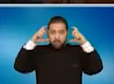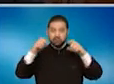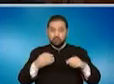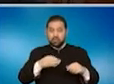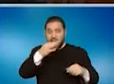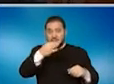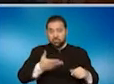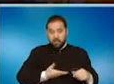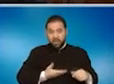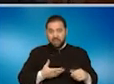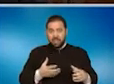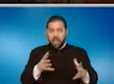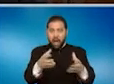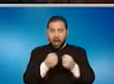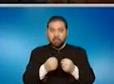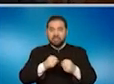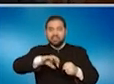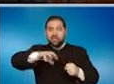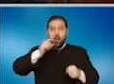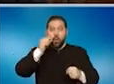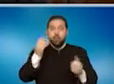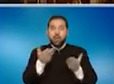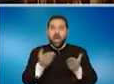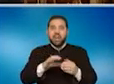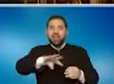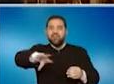hoțul. Și părintele zice: